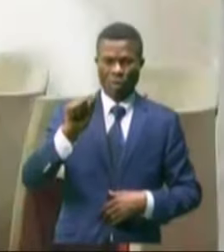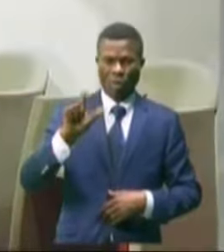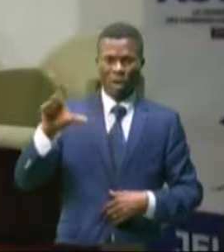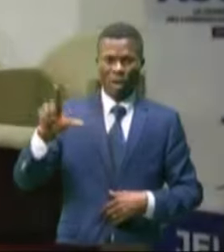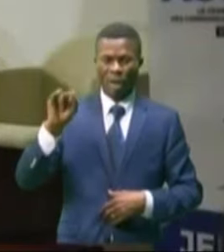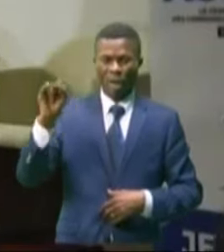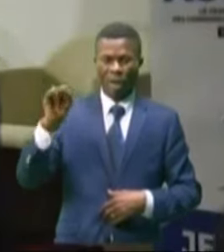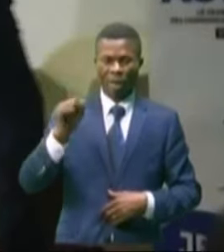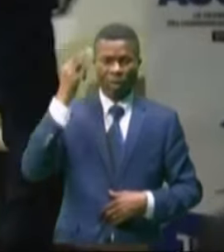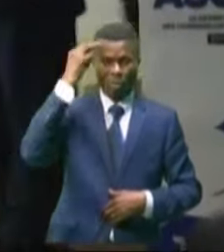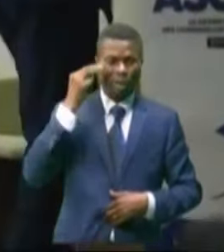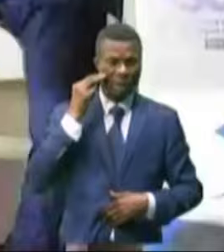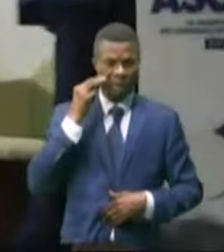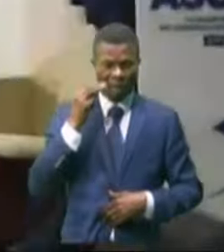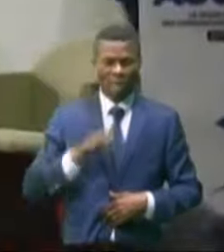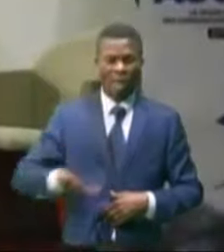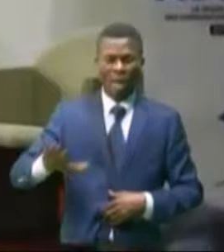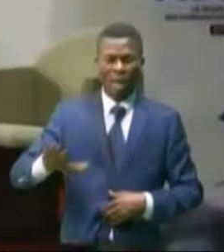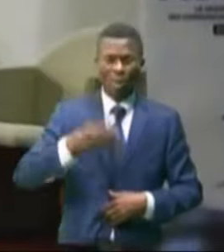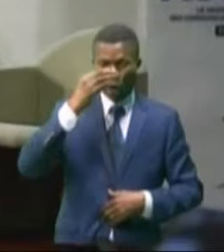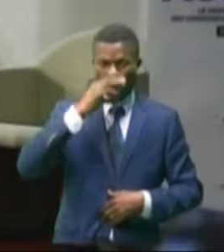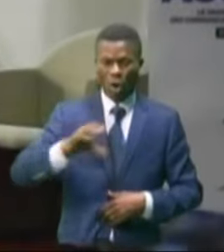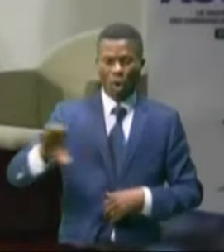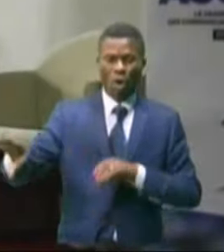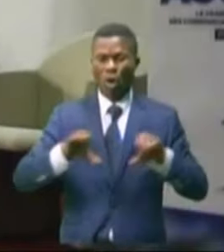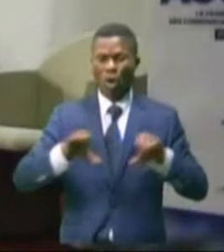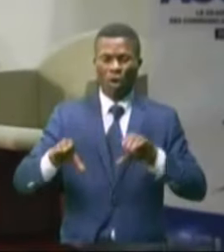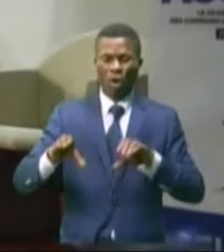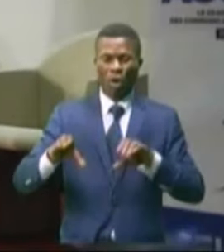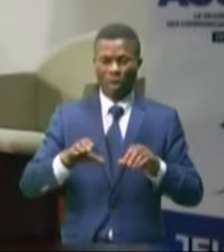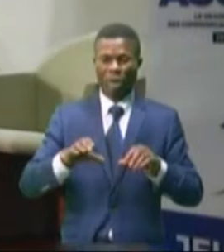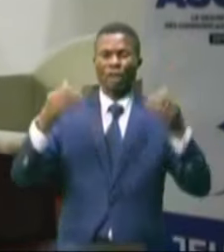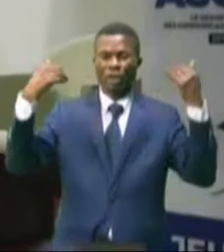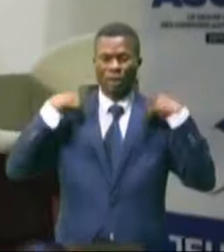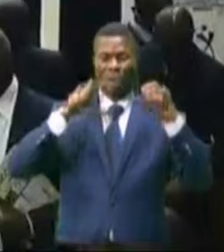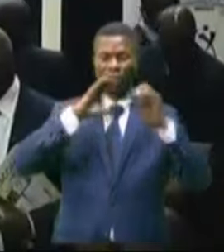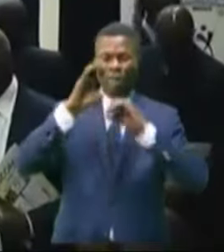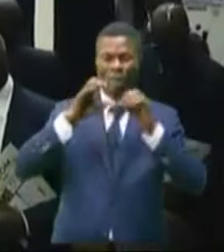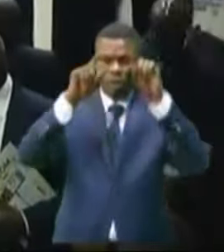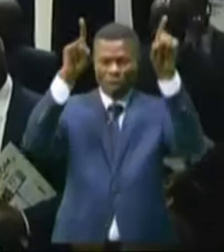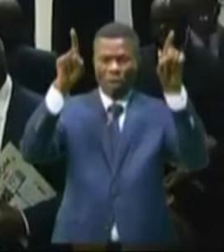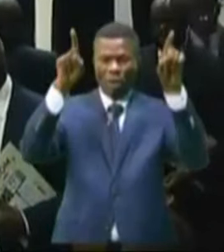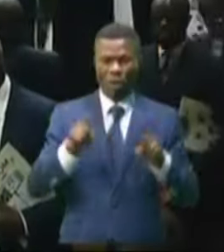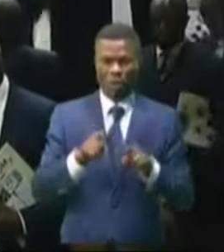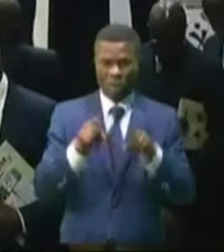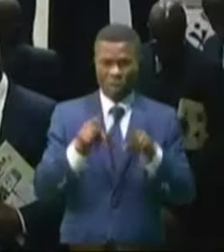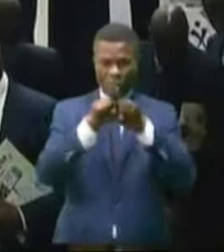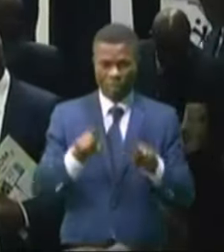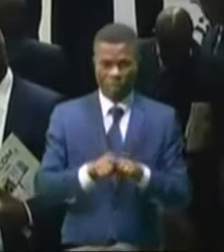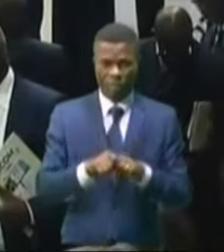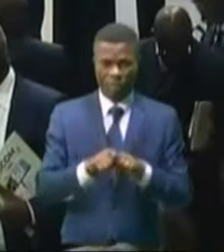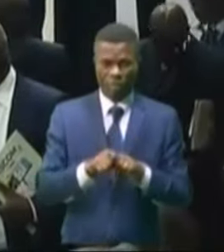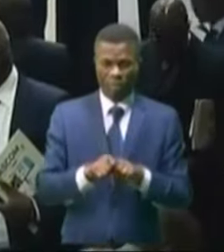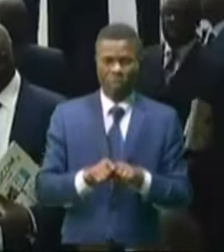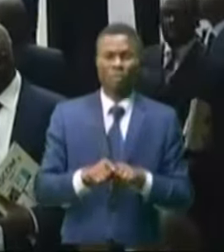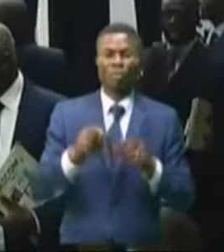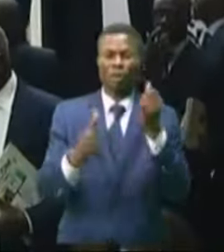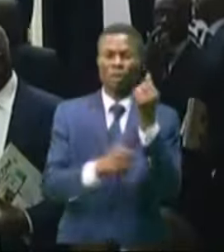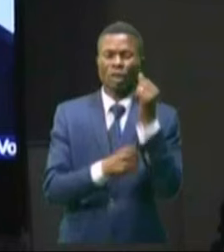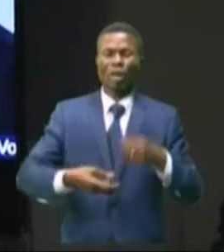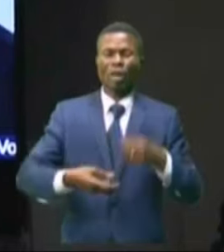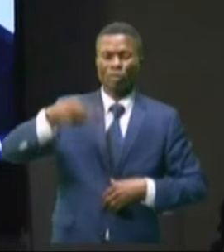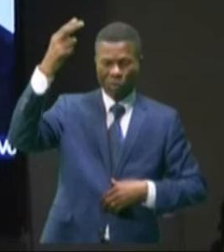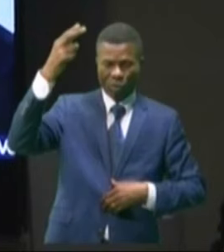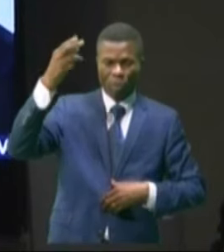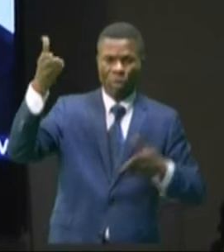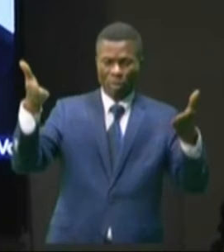ivoirien de la Communication et Médias, la Haute Autorité de Régulation de la Communication et de l'Audiovisuel, ainsi que tant d'autres personnalités. Un prix